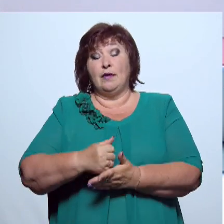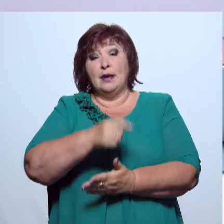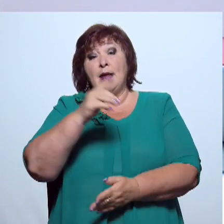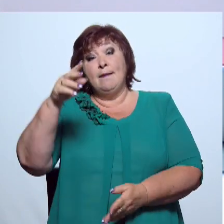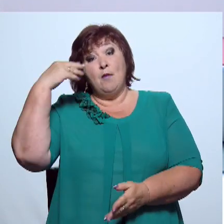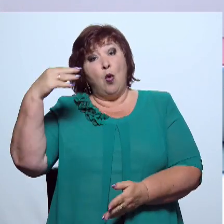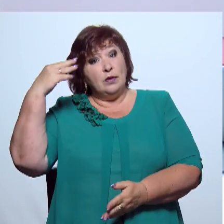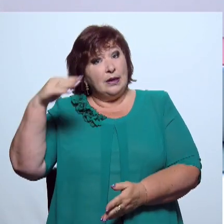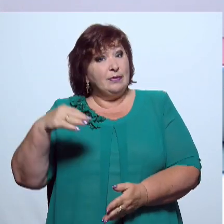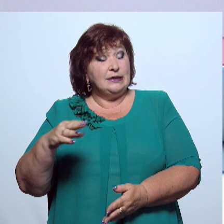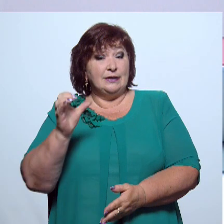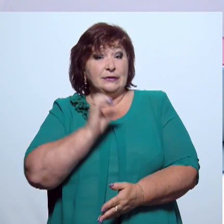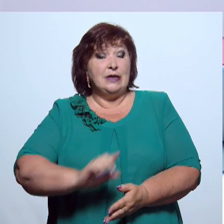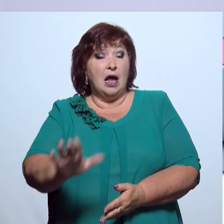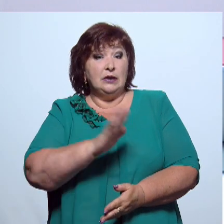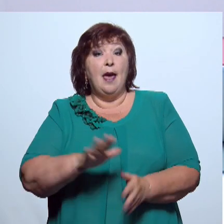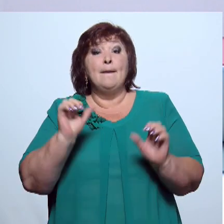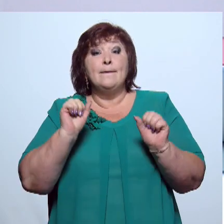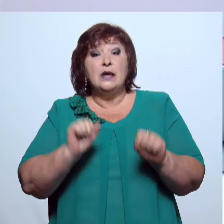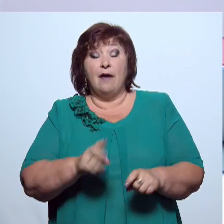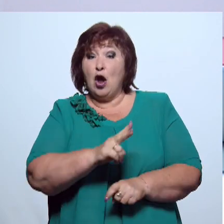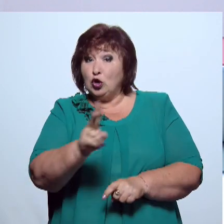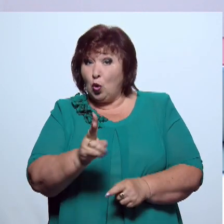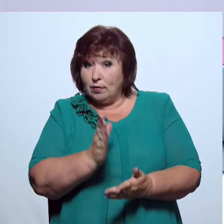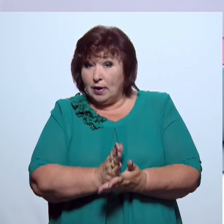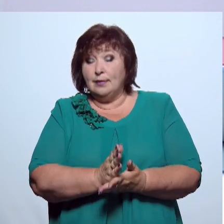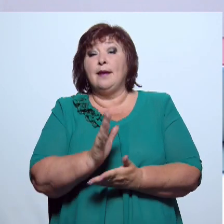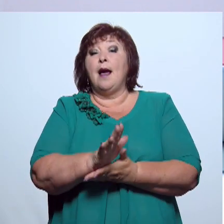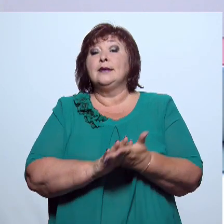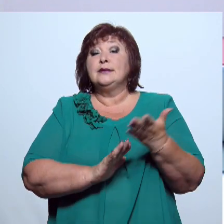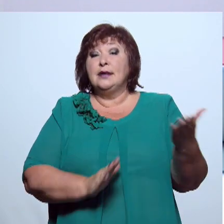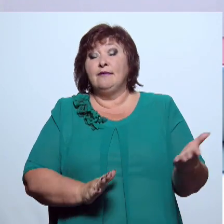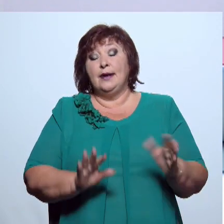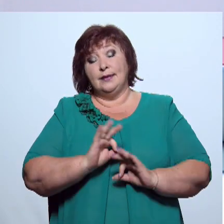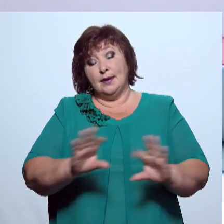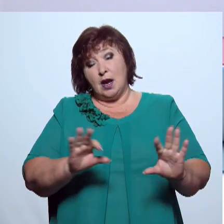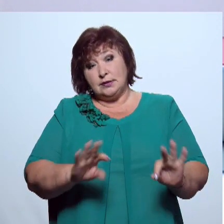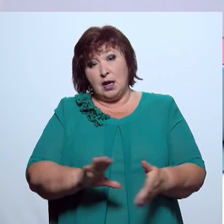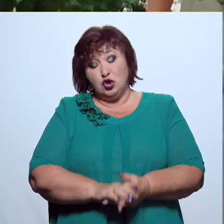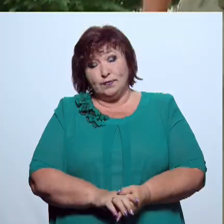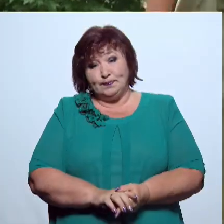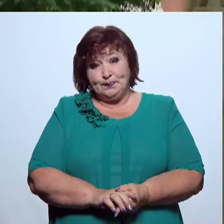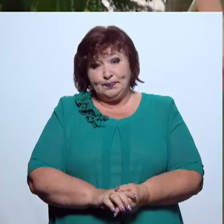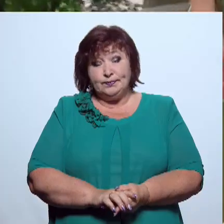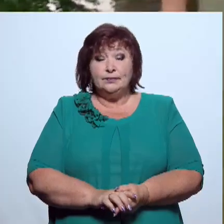инициативе президента страны. Кто имеет право на нее и как подать заявление, расскажет Анна Ковырзина.